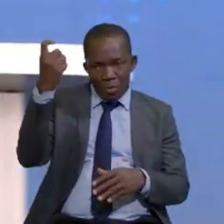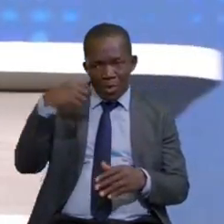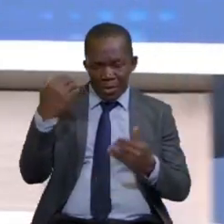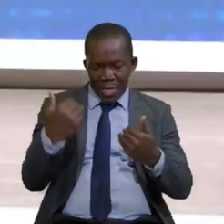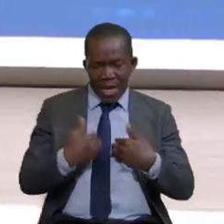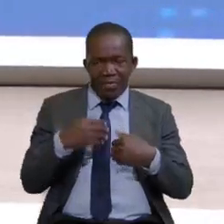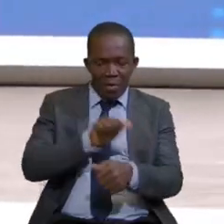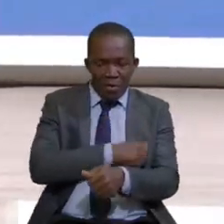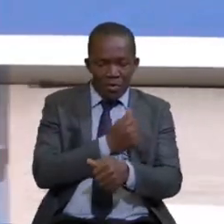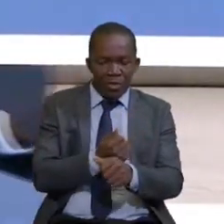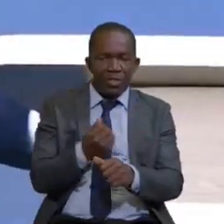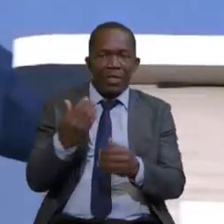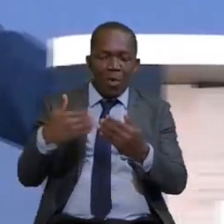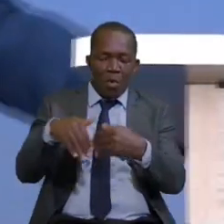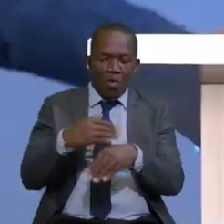Il y a l'autorité.